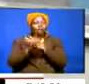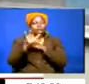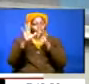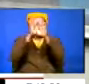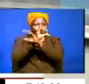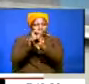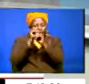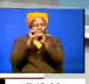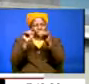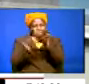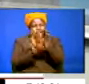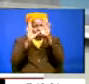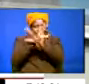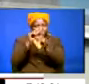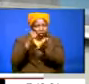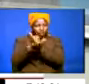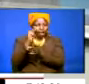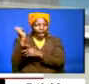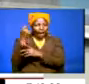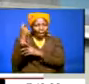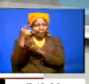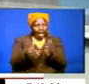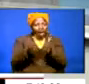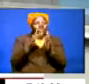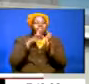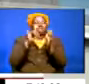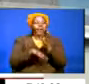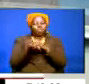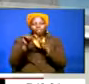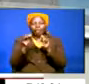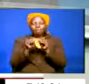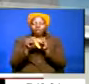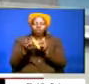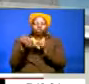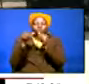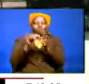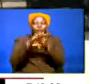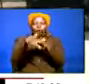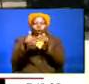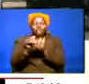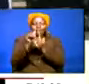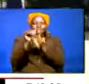mkutano huo ulisuluhisha mizozo yote ya uongozi wa bunge la kaunti ya Kericho.